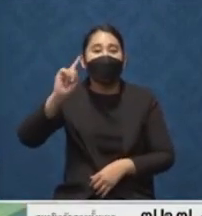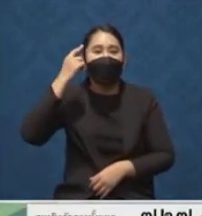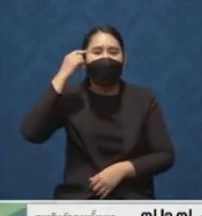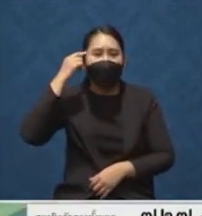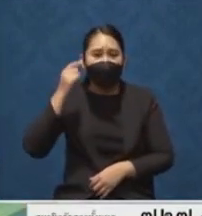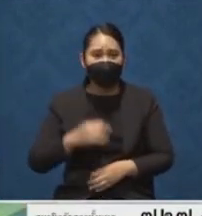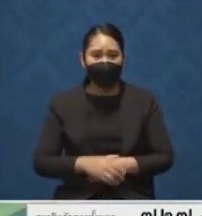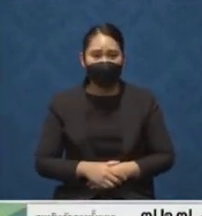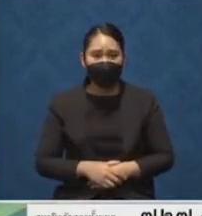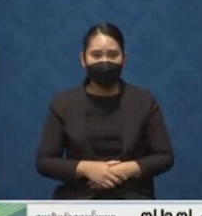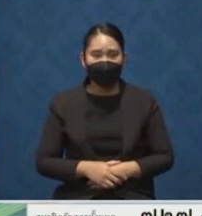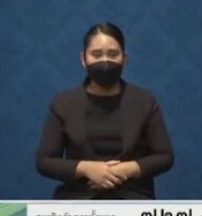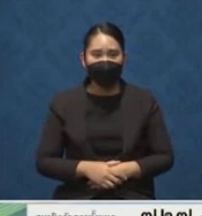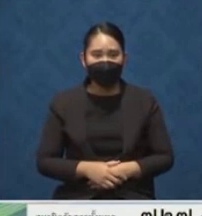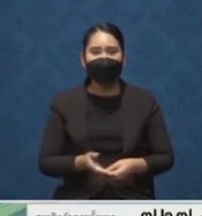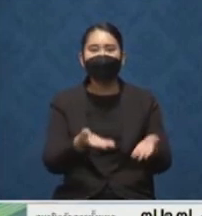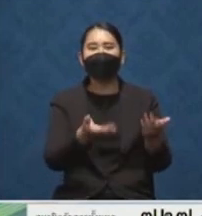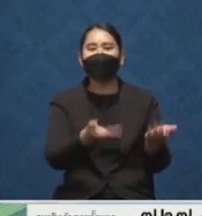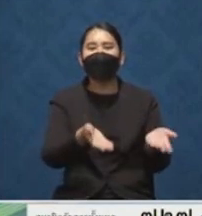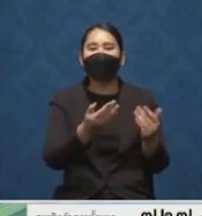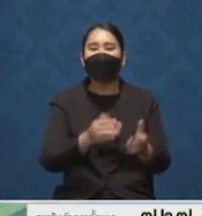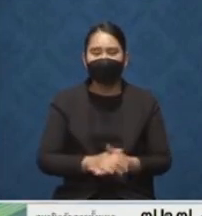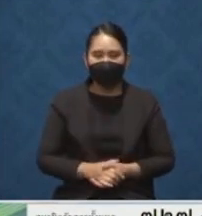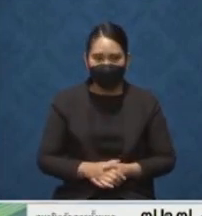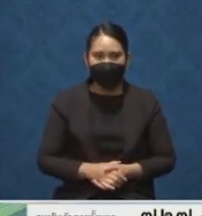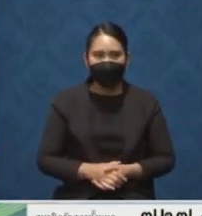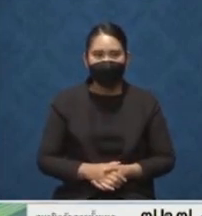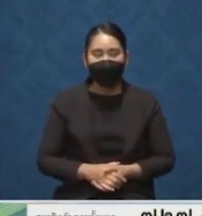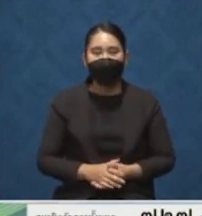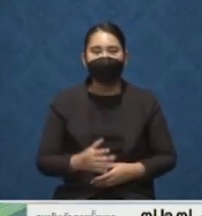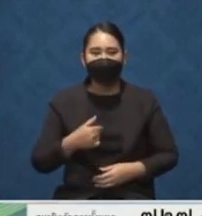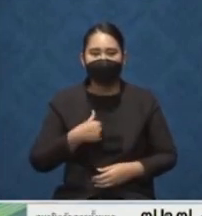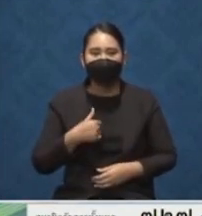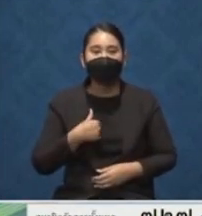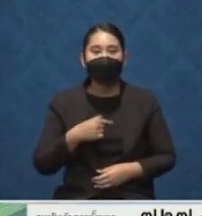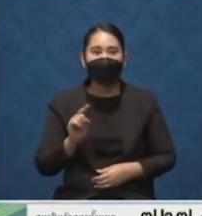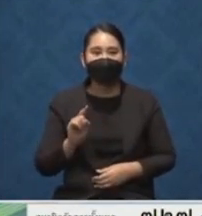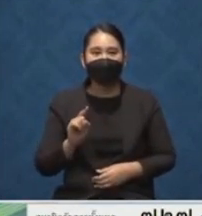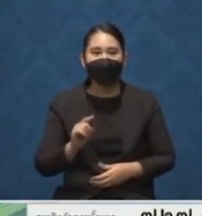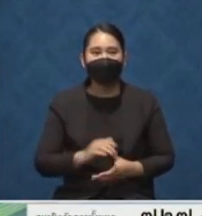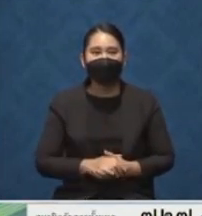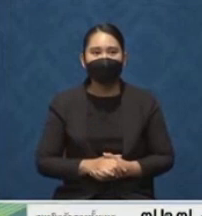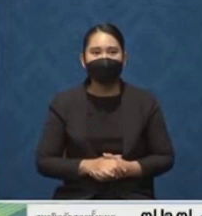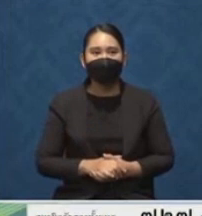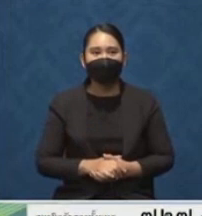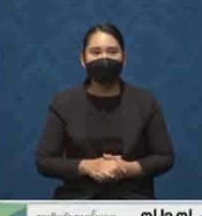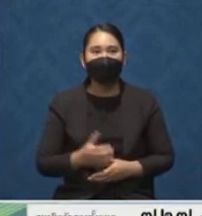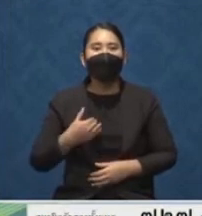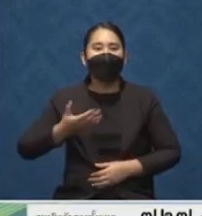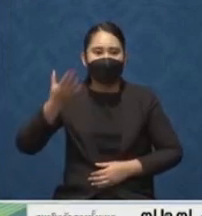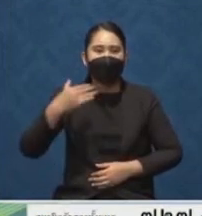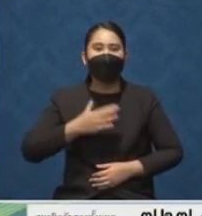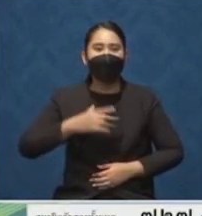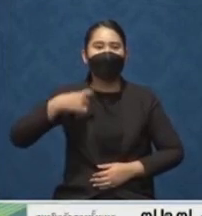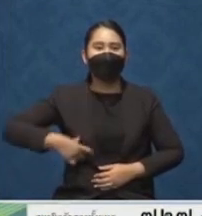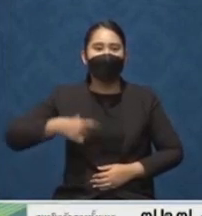ล้วนะครับนะฮะดังนั้นท่านว่าไปต่อนะครับผมก็ไม่อยากไปผมเคยเป็นผู้สามาก่อนถ้า